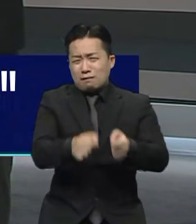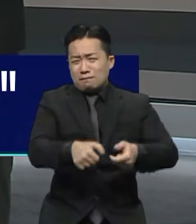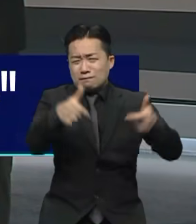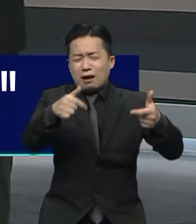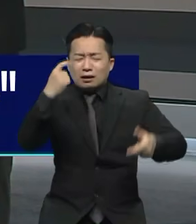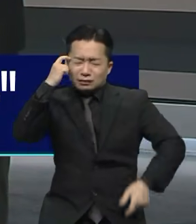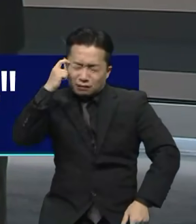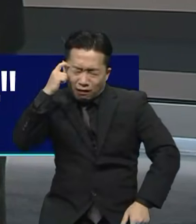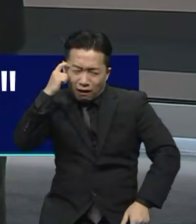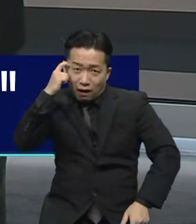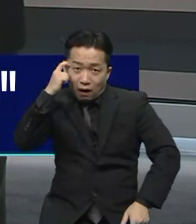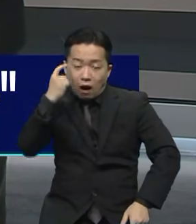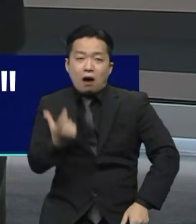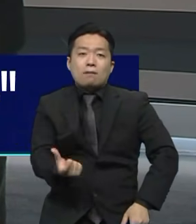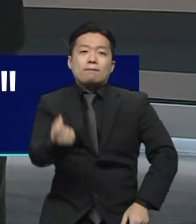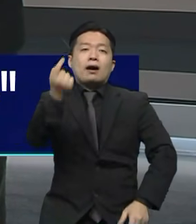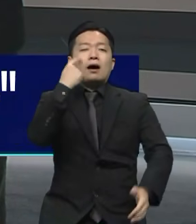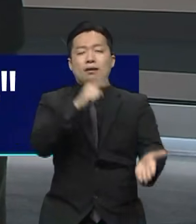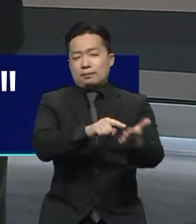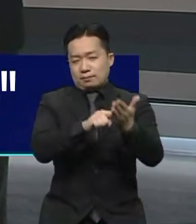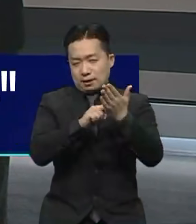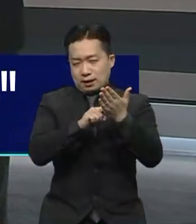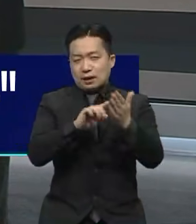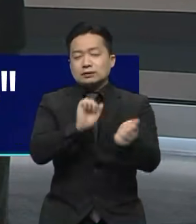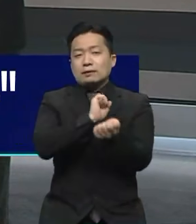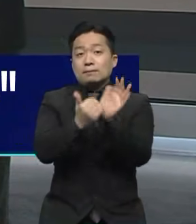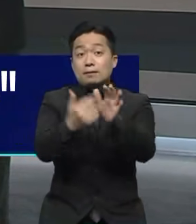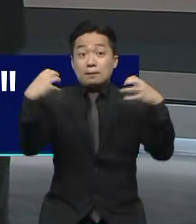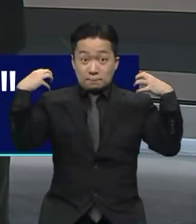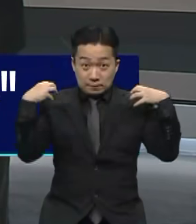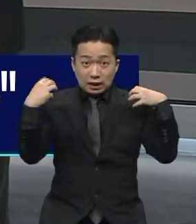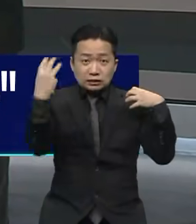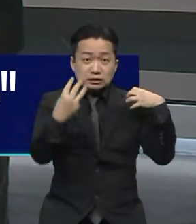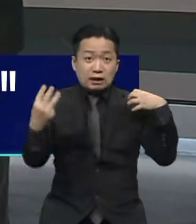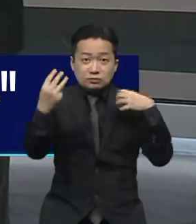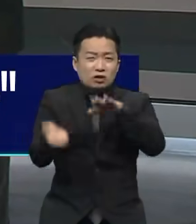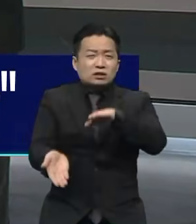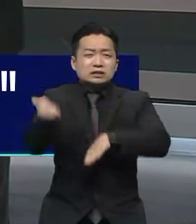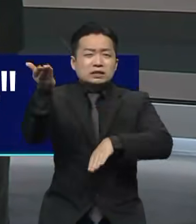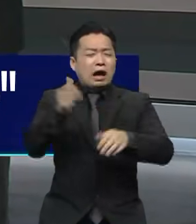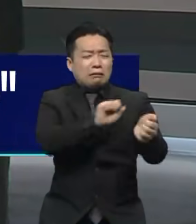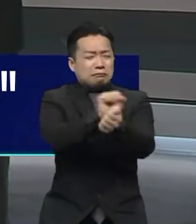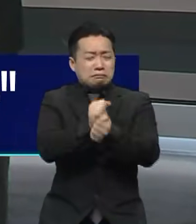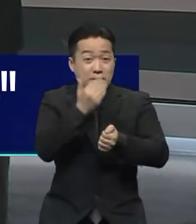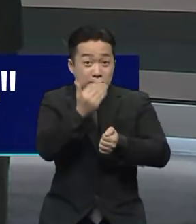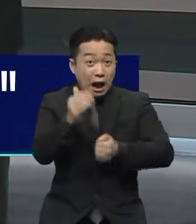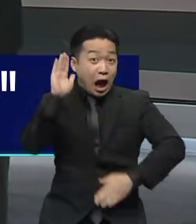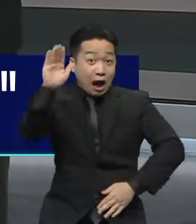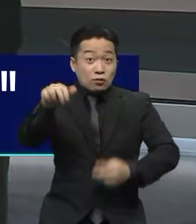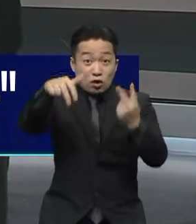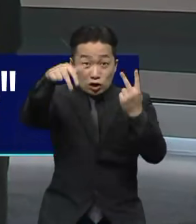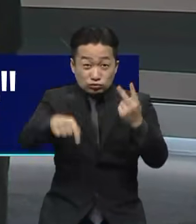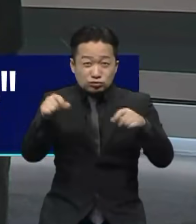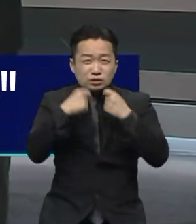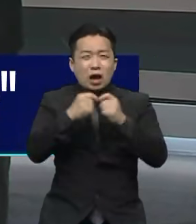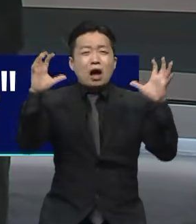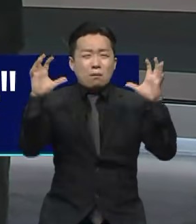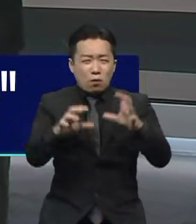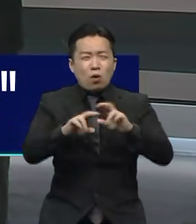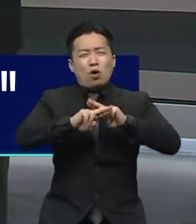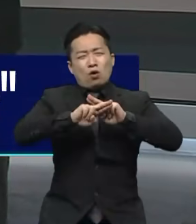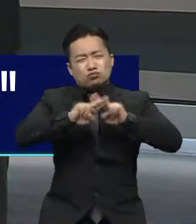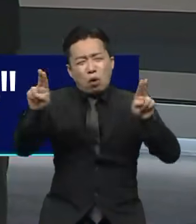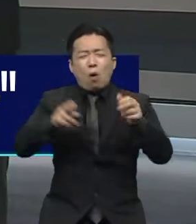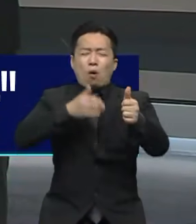빨리 현실이 됐습니다. 방역당국은 3,000명대 이상도 나올 수 있다며 앞으로 2주간 사적 모임을